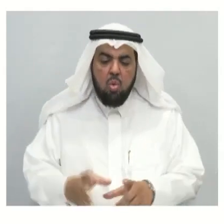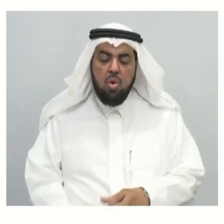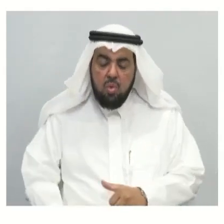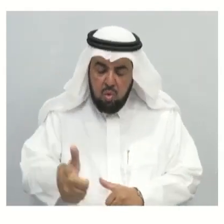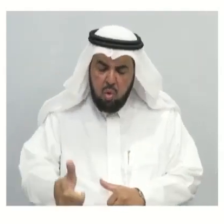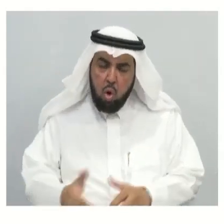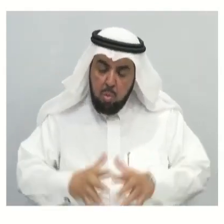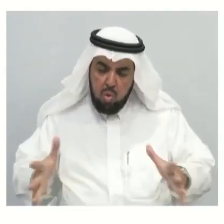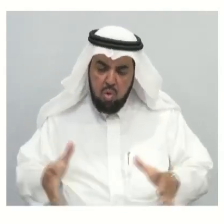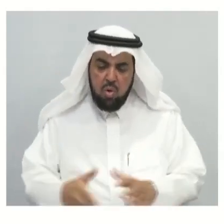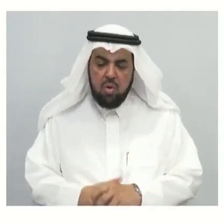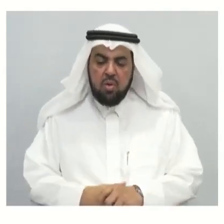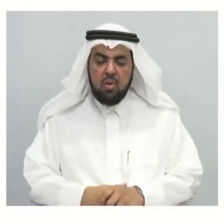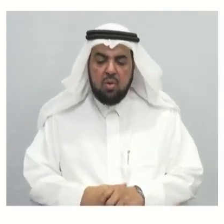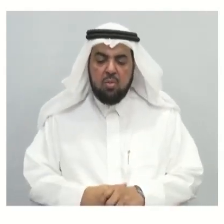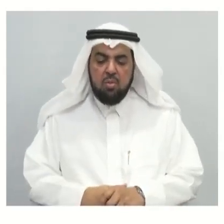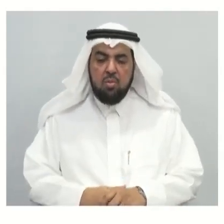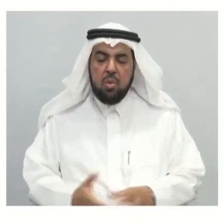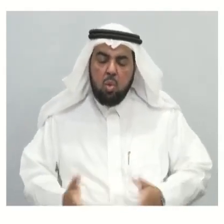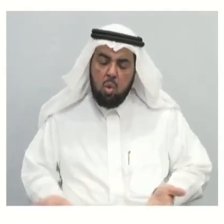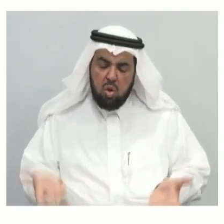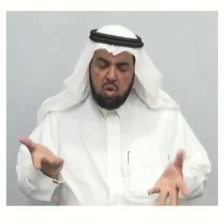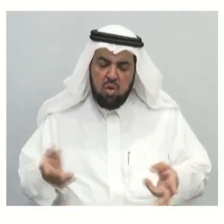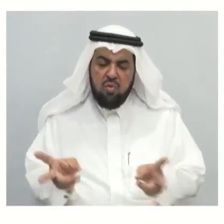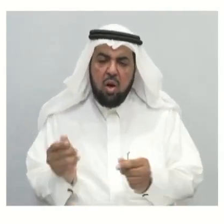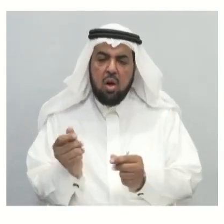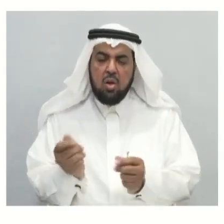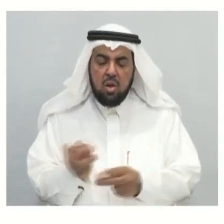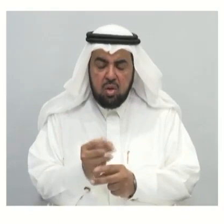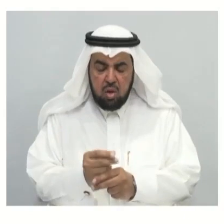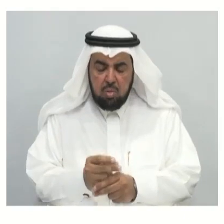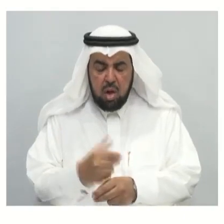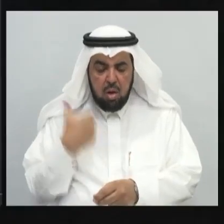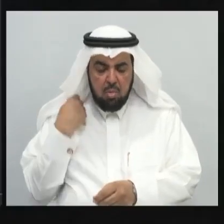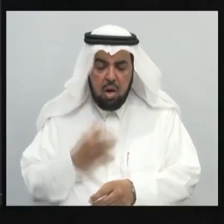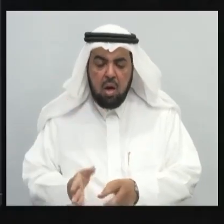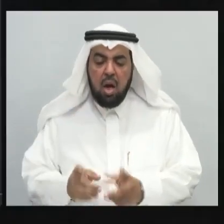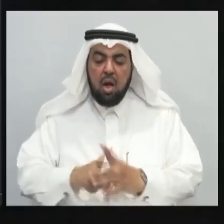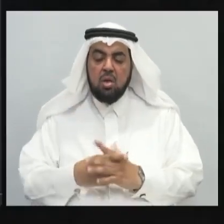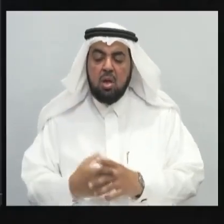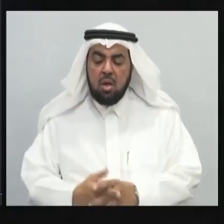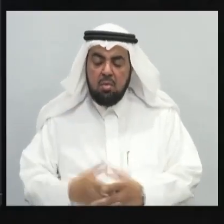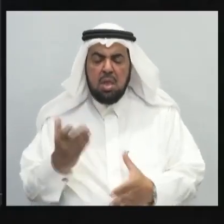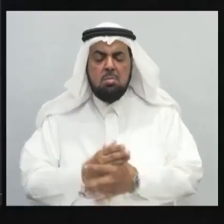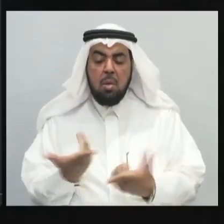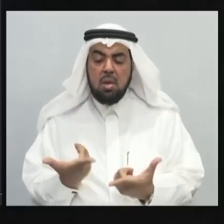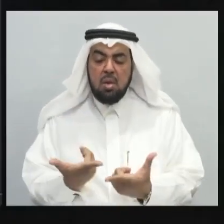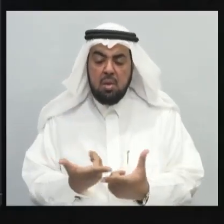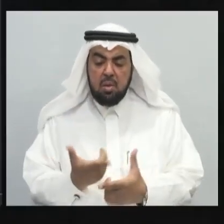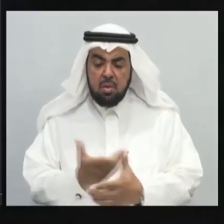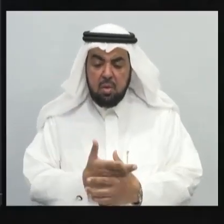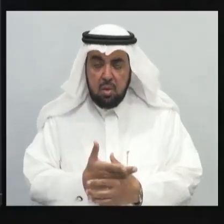نجاحها الكبير وارتفاع اقتصادها من الناحيه الصناعيه ما الاسباب